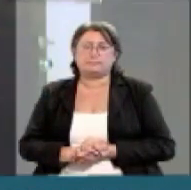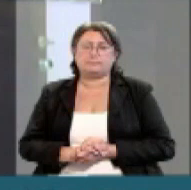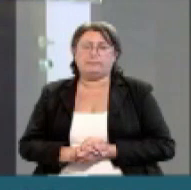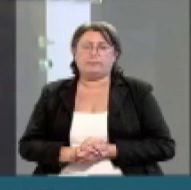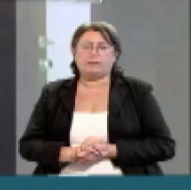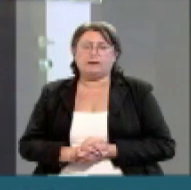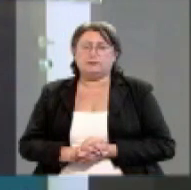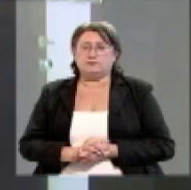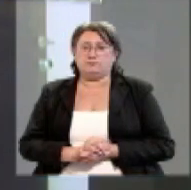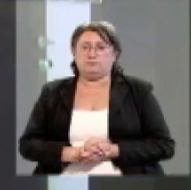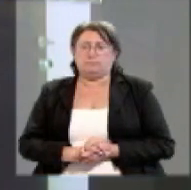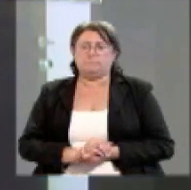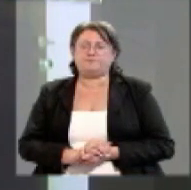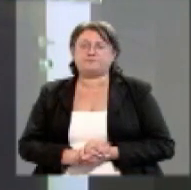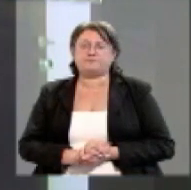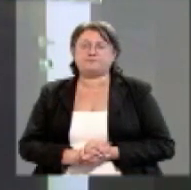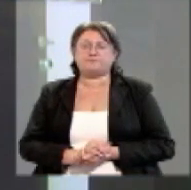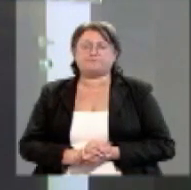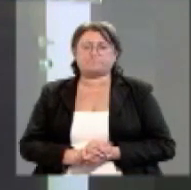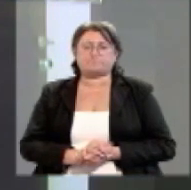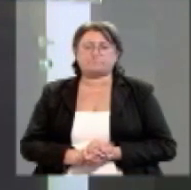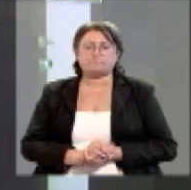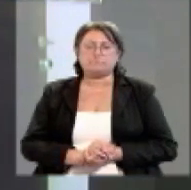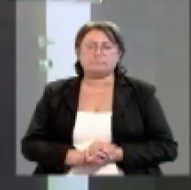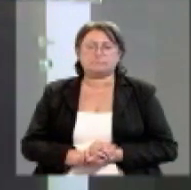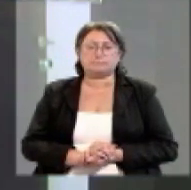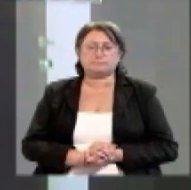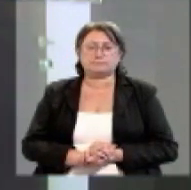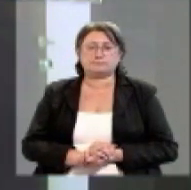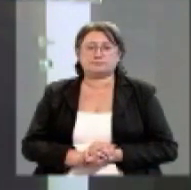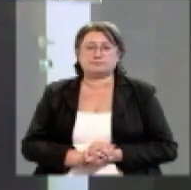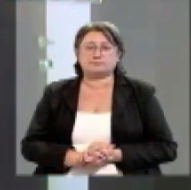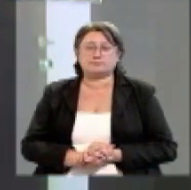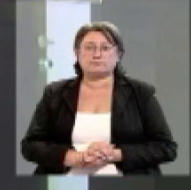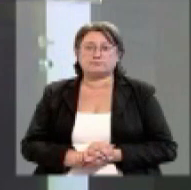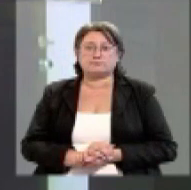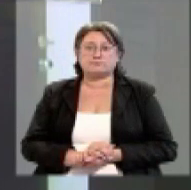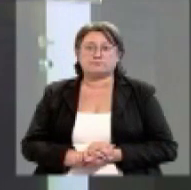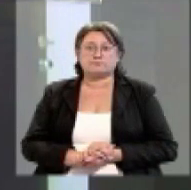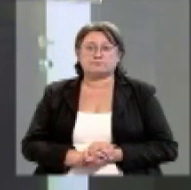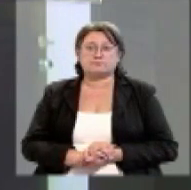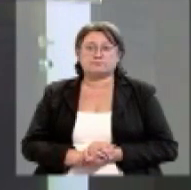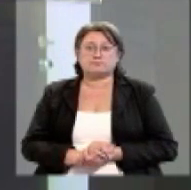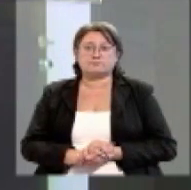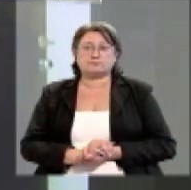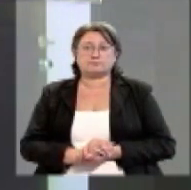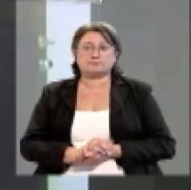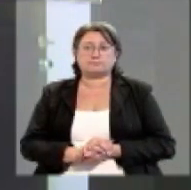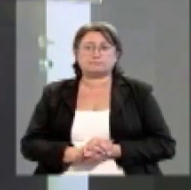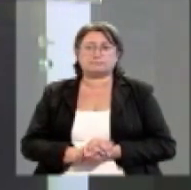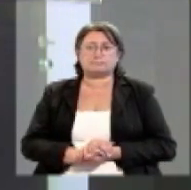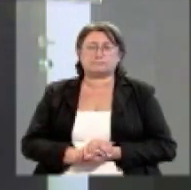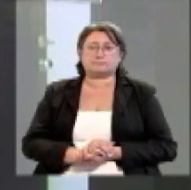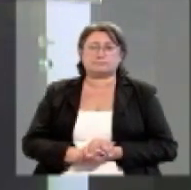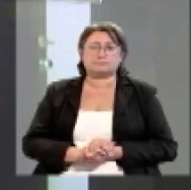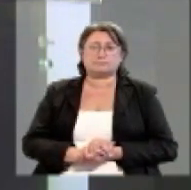бойынша сыбайлас жемқорлық қарсы келісті жұмыстар атқарылғанын атап өткім келеді. Сарыкөл көмек алатын фронт офисінде Сарыкөл